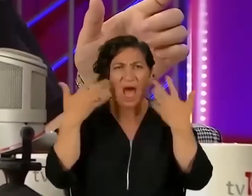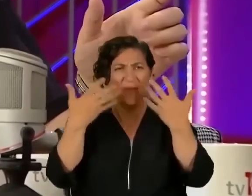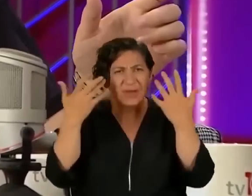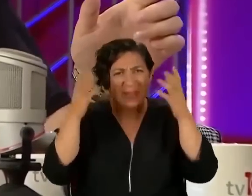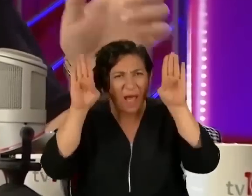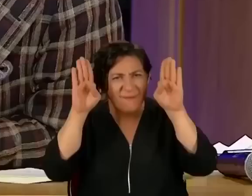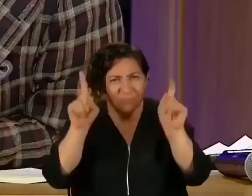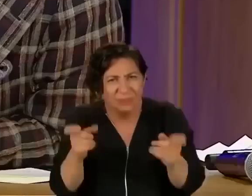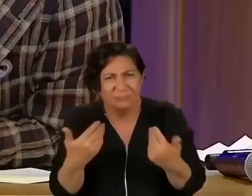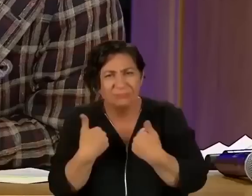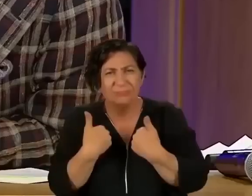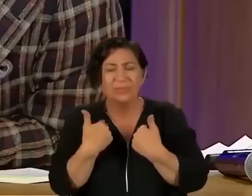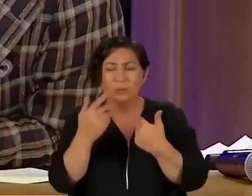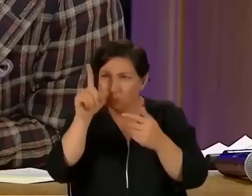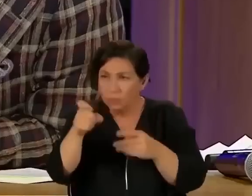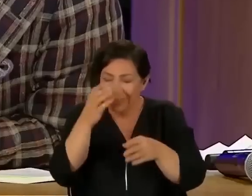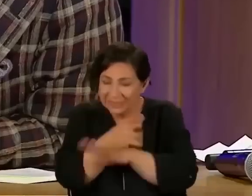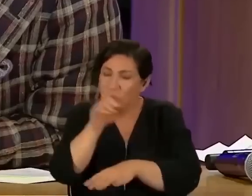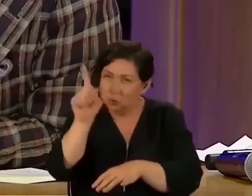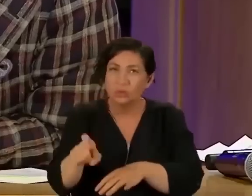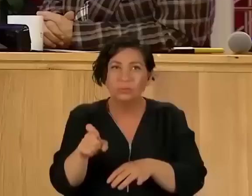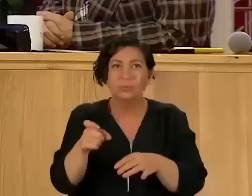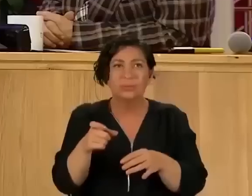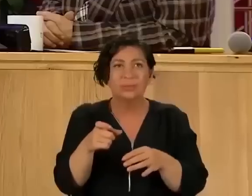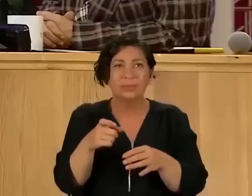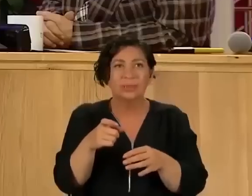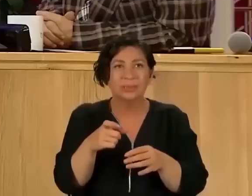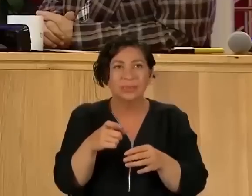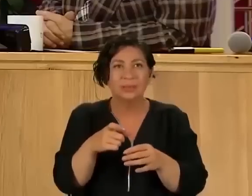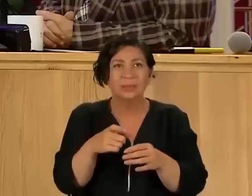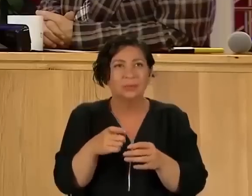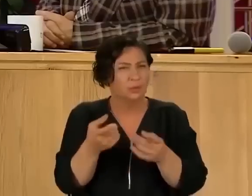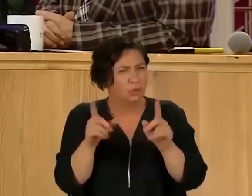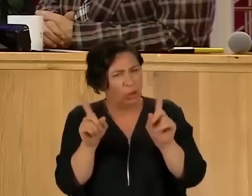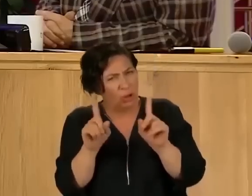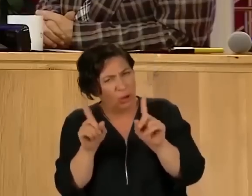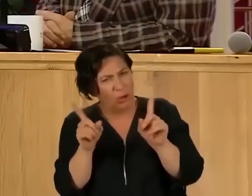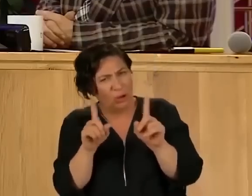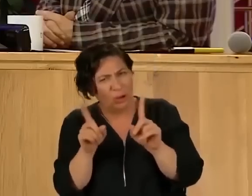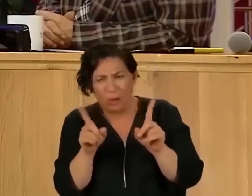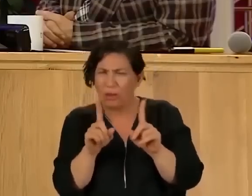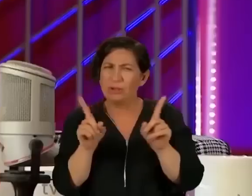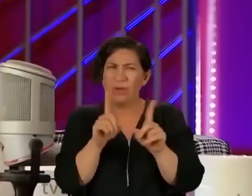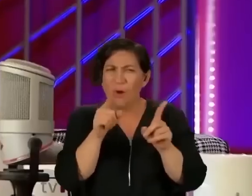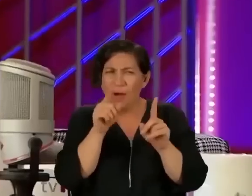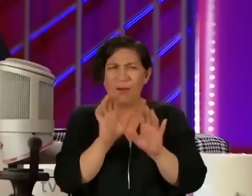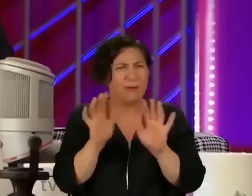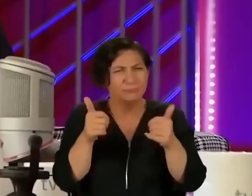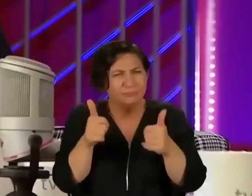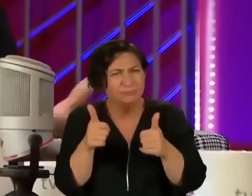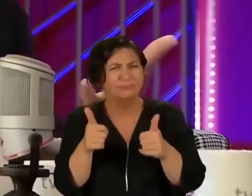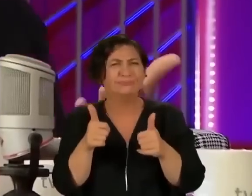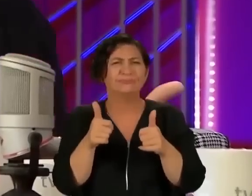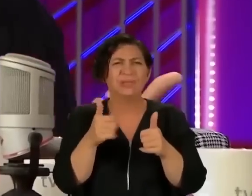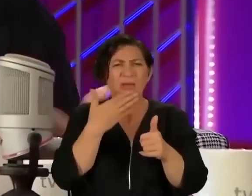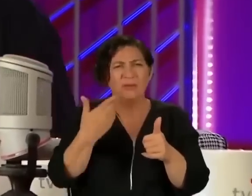mıyım? Gerçekten sordum. Am I being rude dedim. This. No, normal, you're just handsome falan gibi şeyler